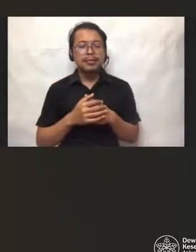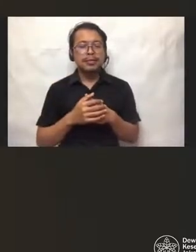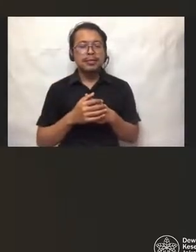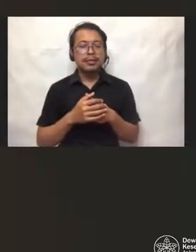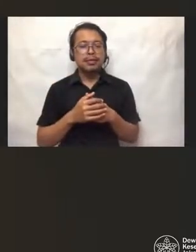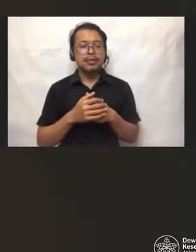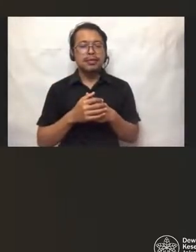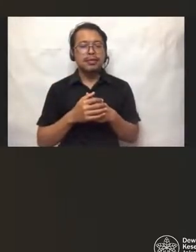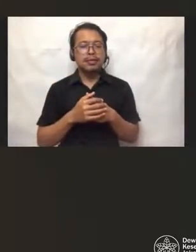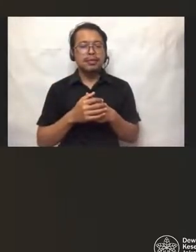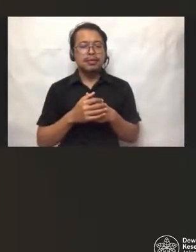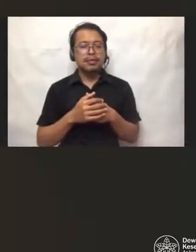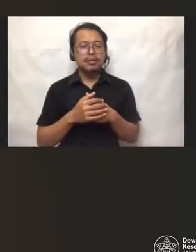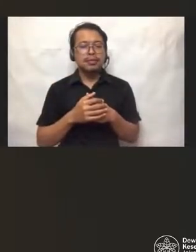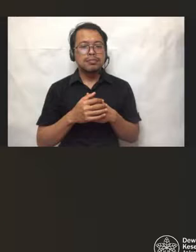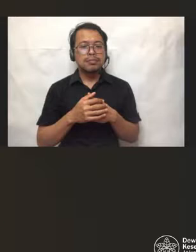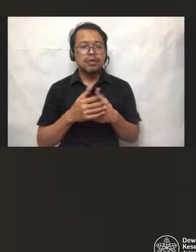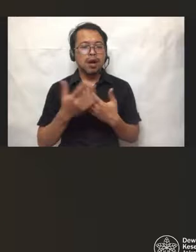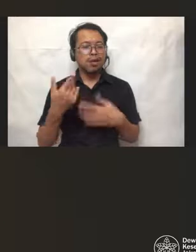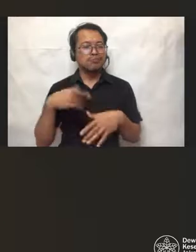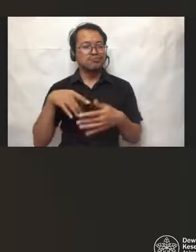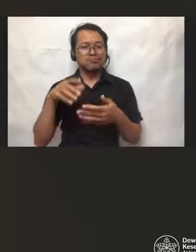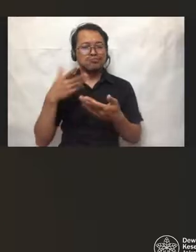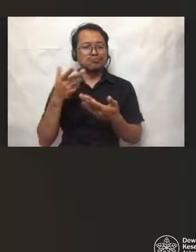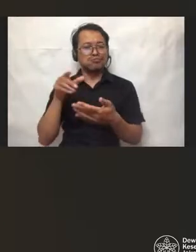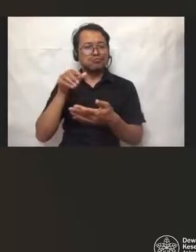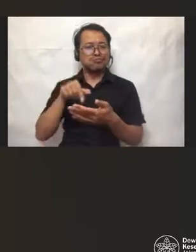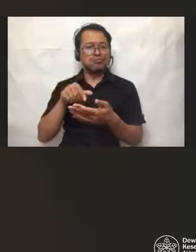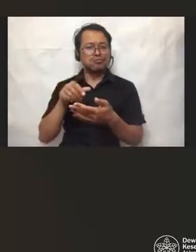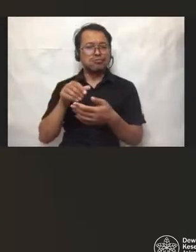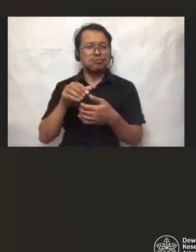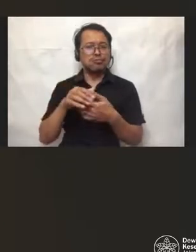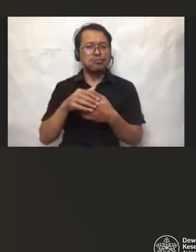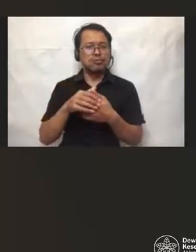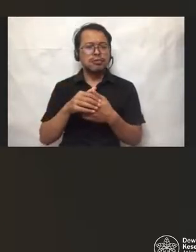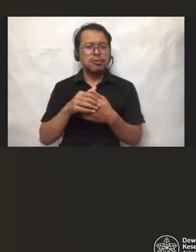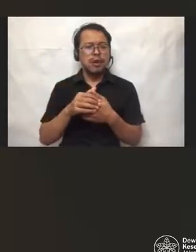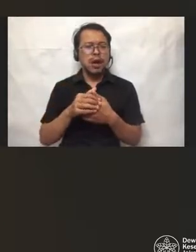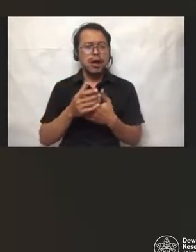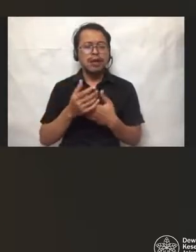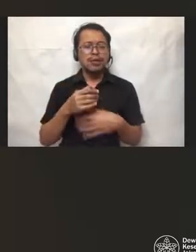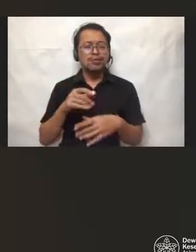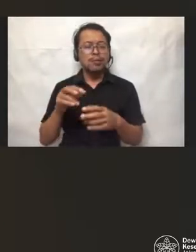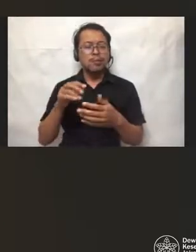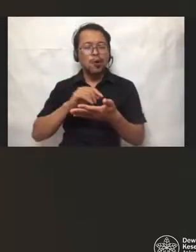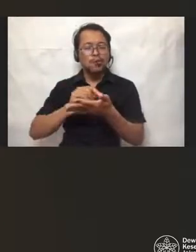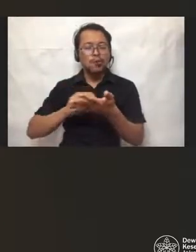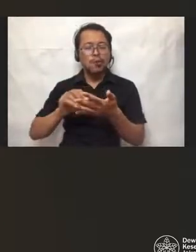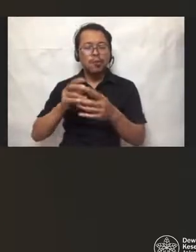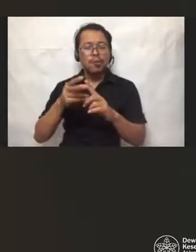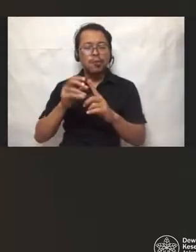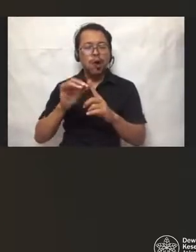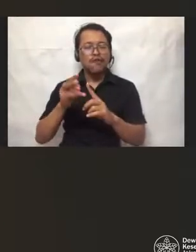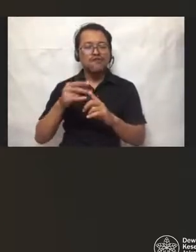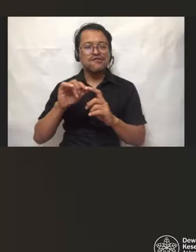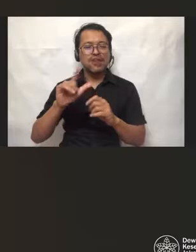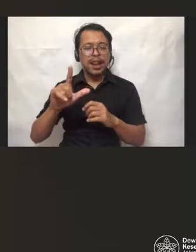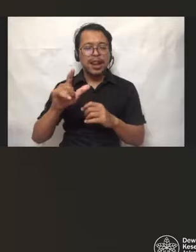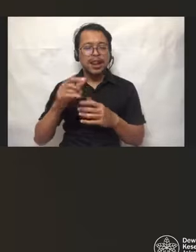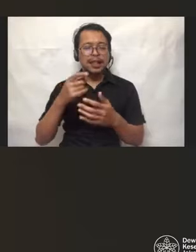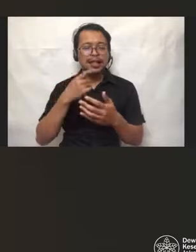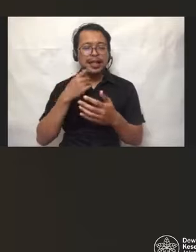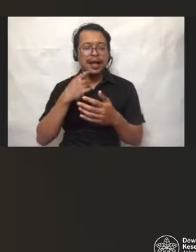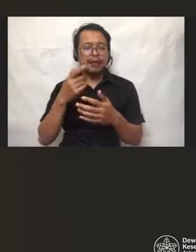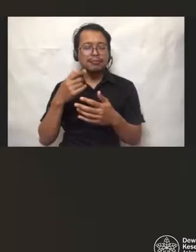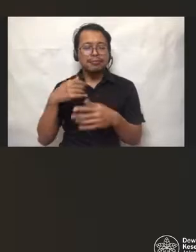John Fitzgerald Kennedy saat menulis Profile in Courage tentang keberanian untuk menyatakan kebenaran yang